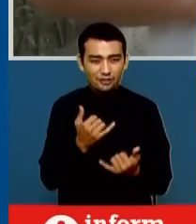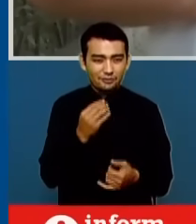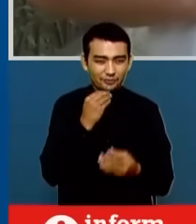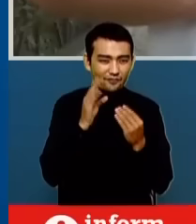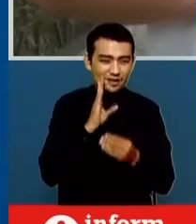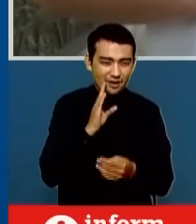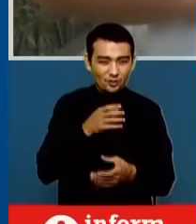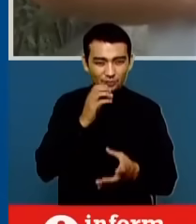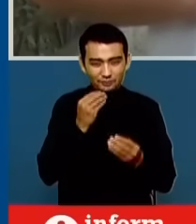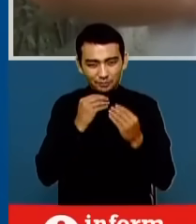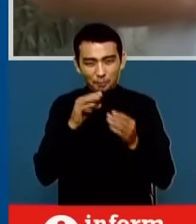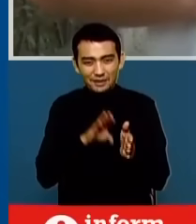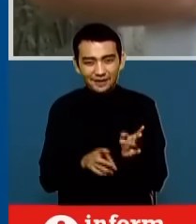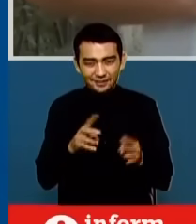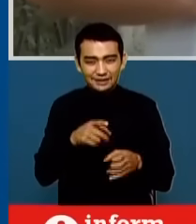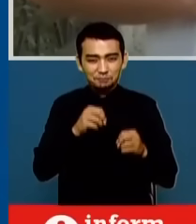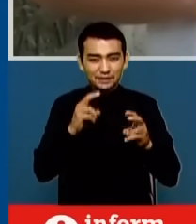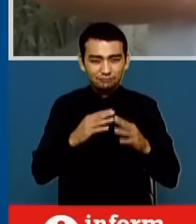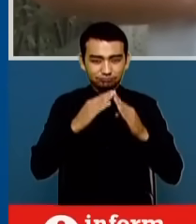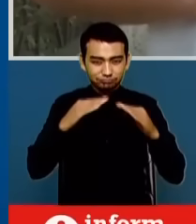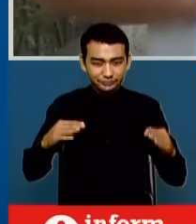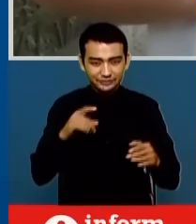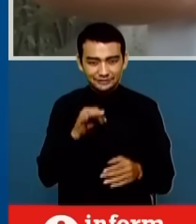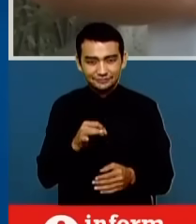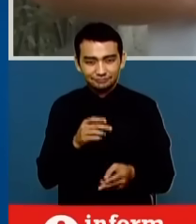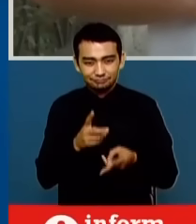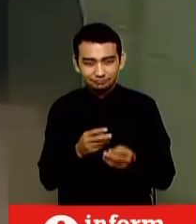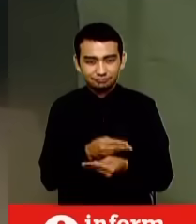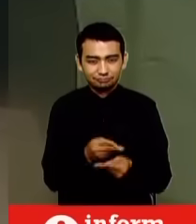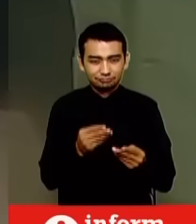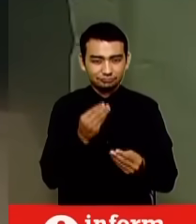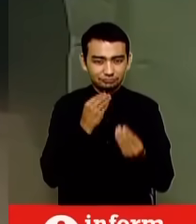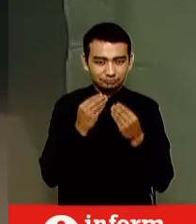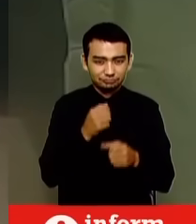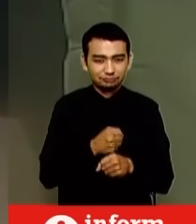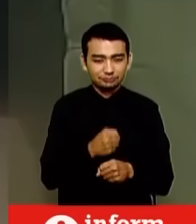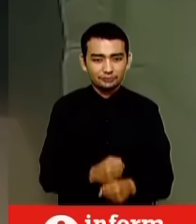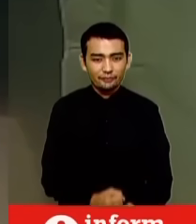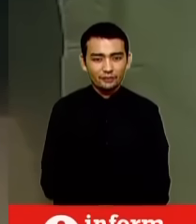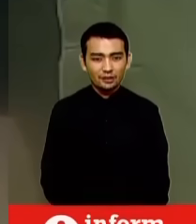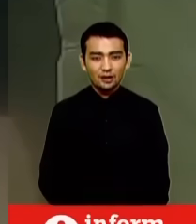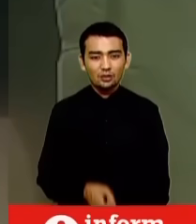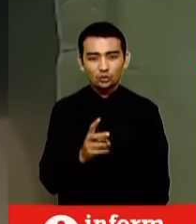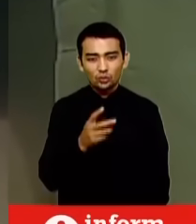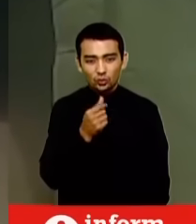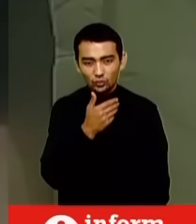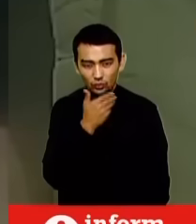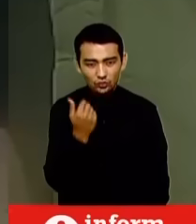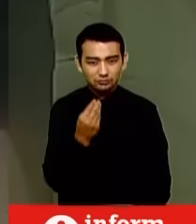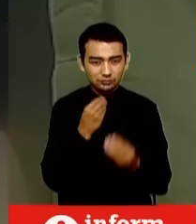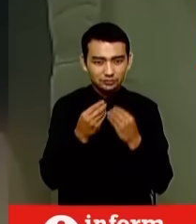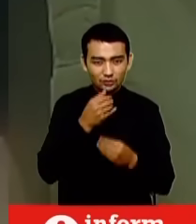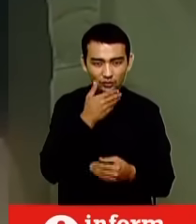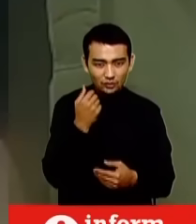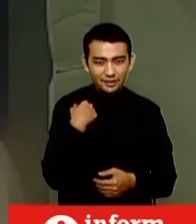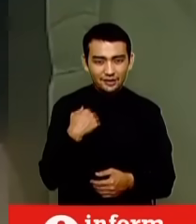қалған жүргізушілерге арнайы шатыр тігіліп, нәр татуға жағдай жасалуда. Ақшасы жоқ, тамағаштар жоқ. Біз кемудің